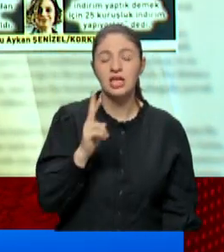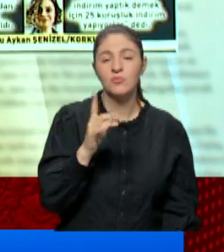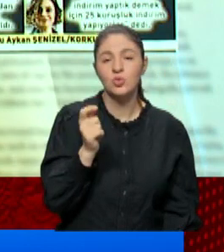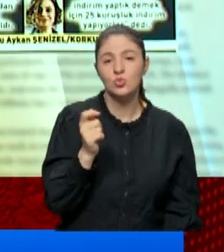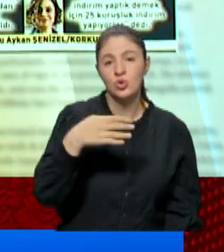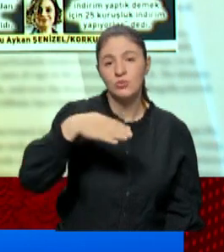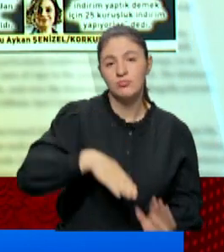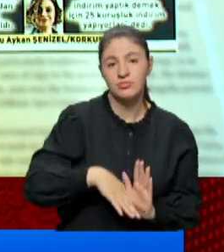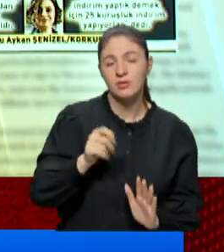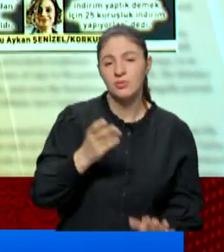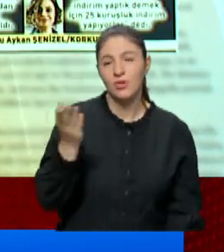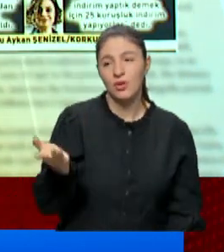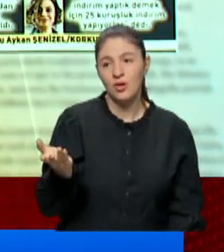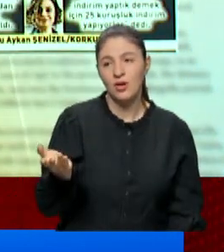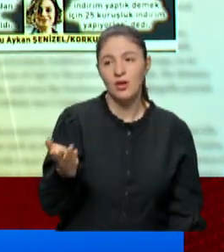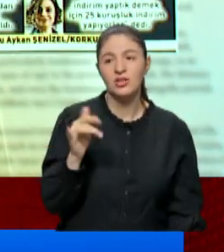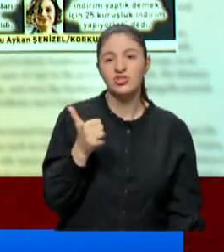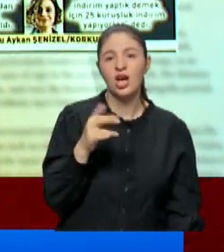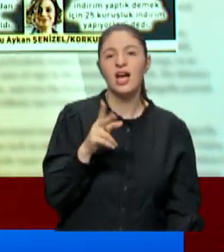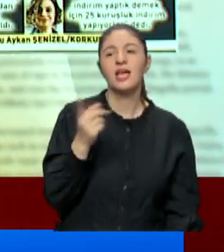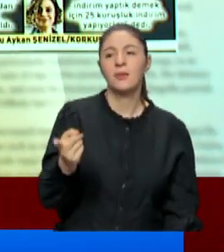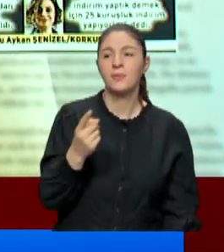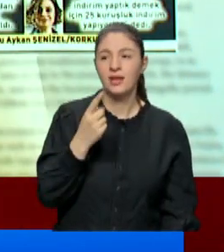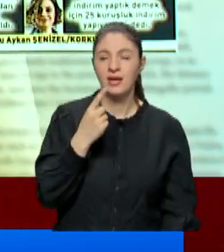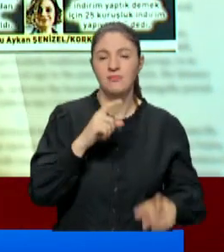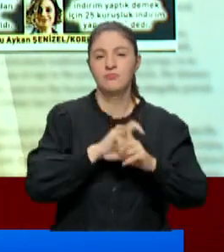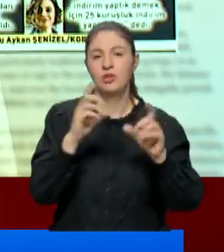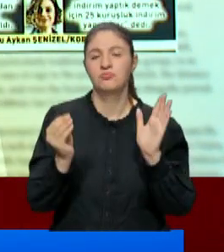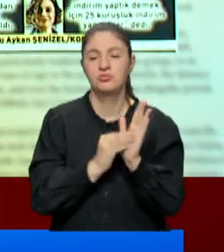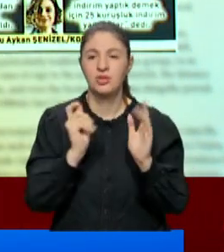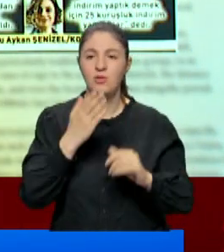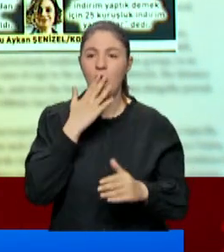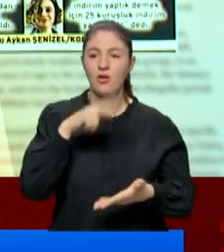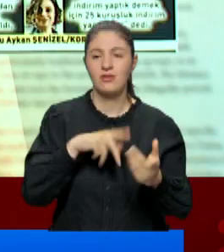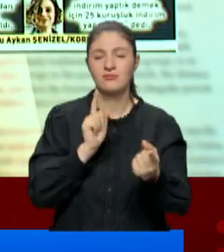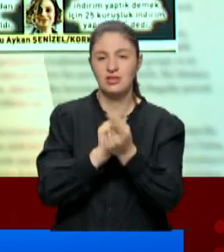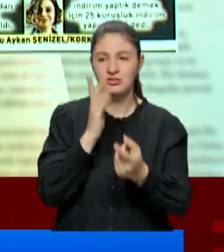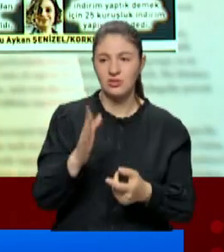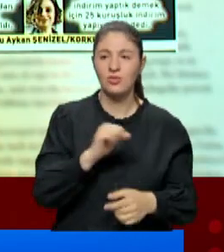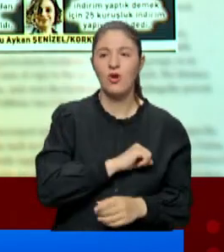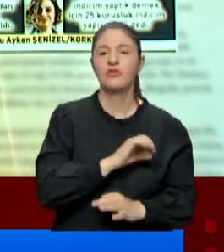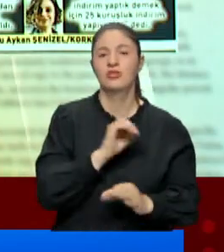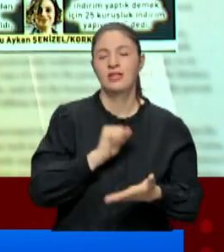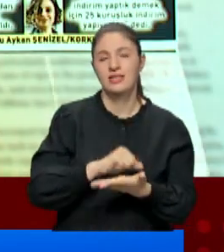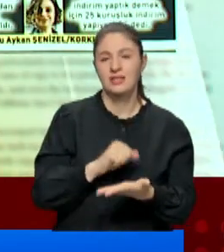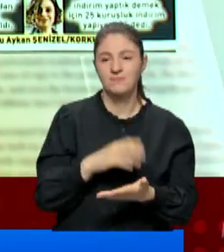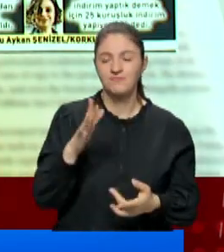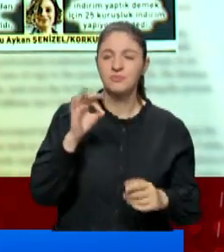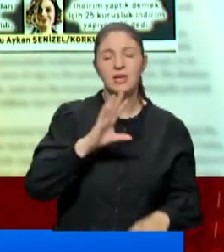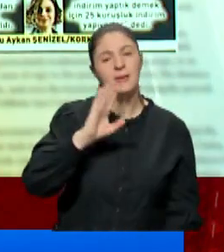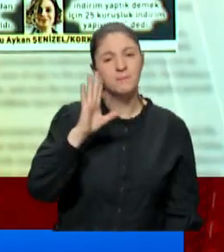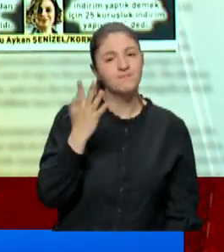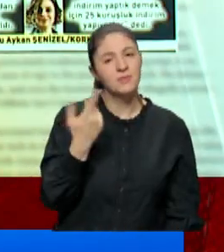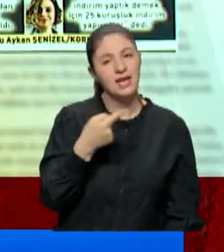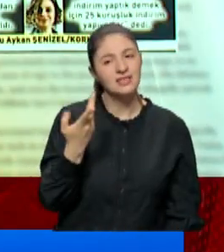25 kuruş indirim yapılıyor şaka gibi manşetiyle çıktı okurlarının karşısına Korkusuz Gazetesi Şimdi